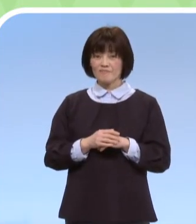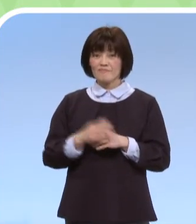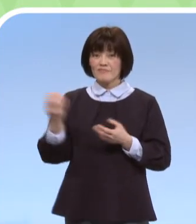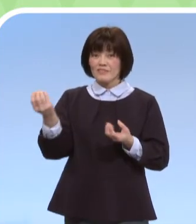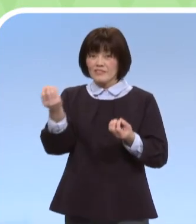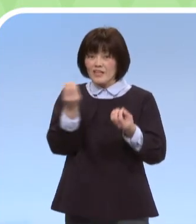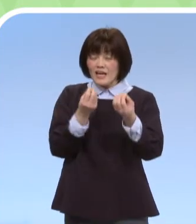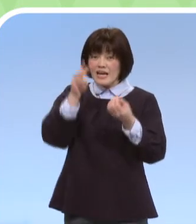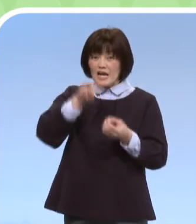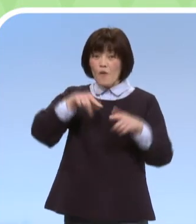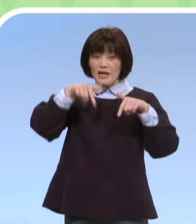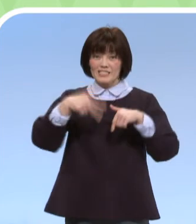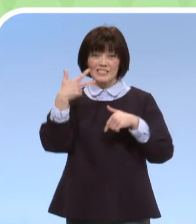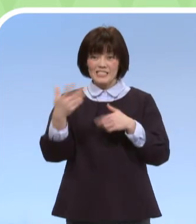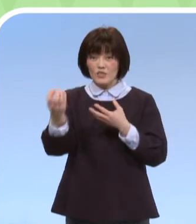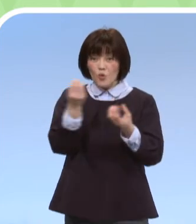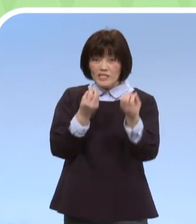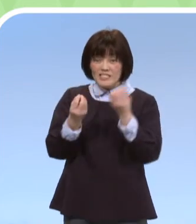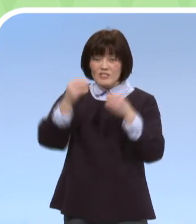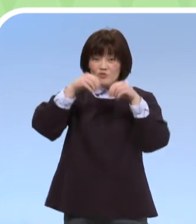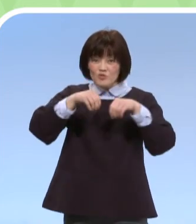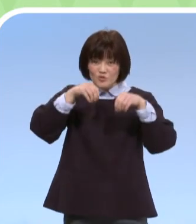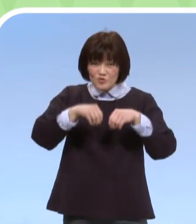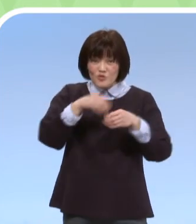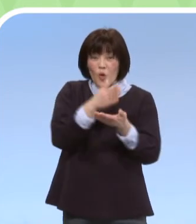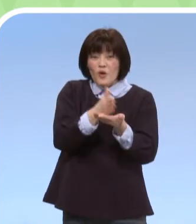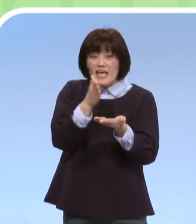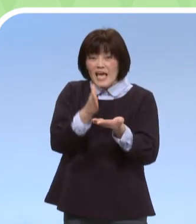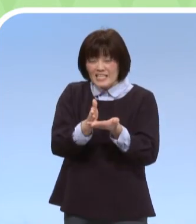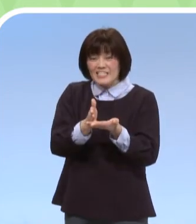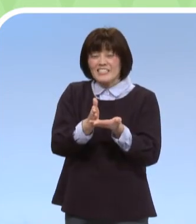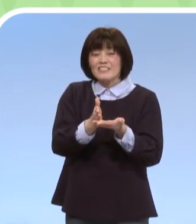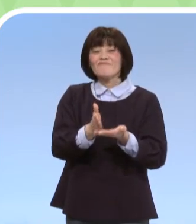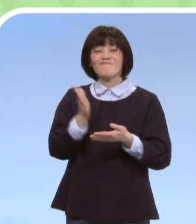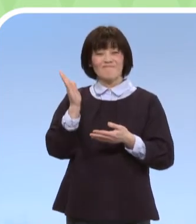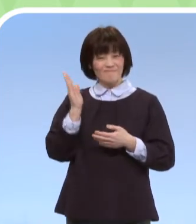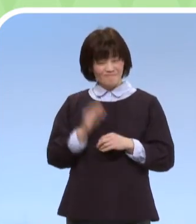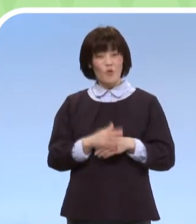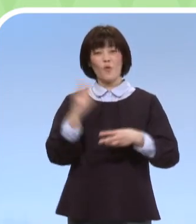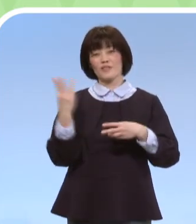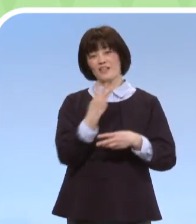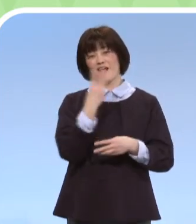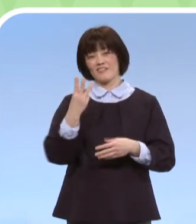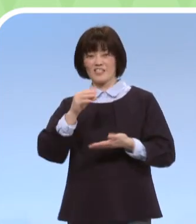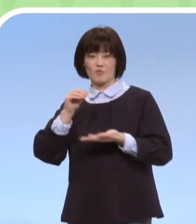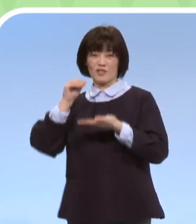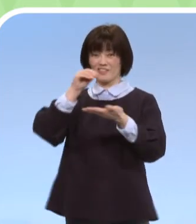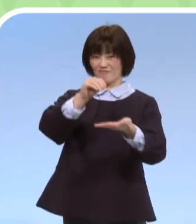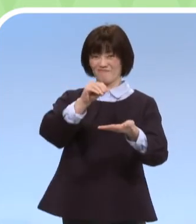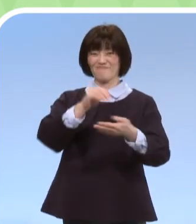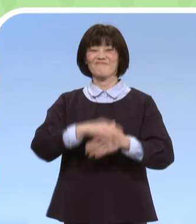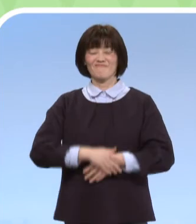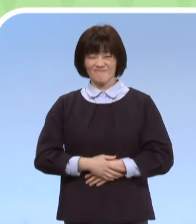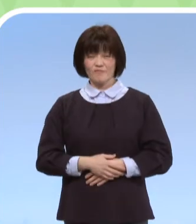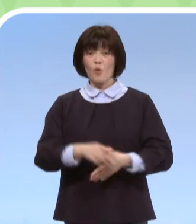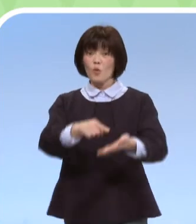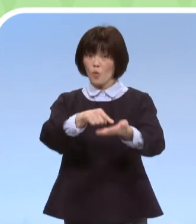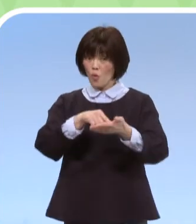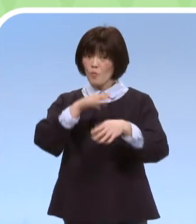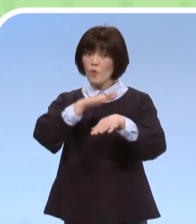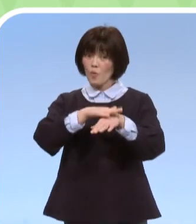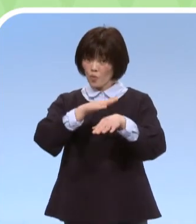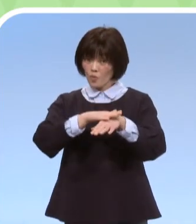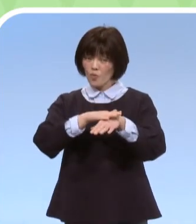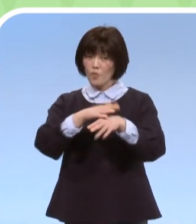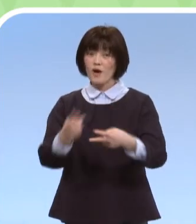朝どりの恵みを使ったレストランチェサピーク特製イチジクブランデーケーキを3人の方に。ご